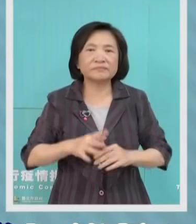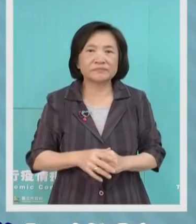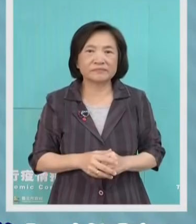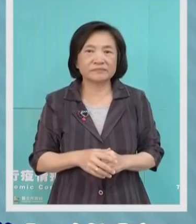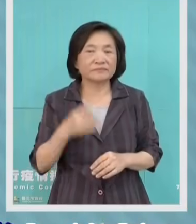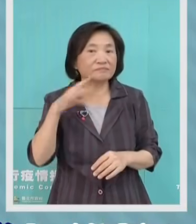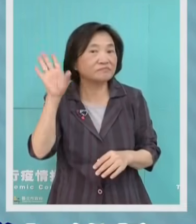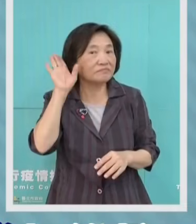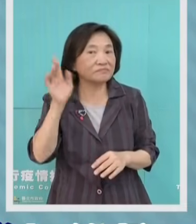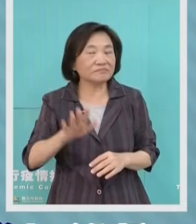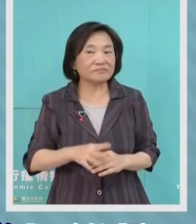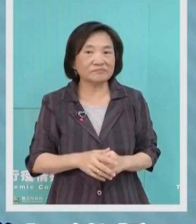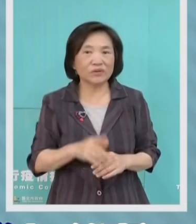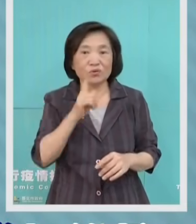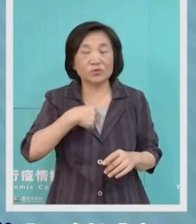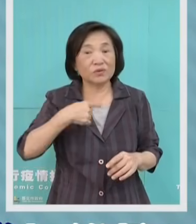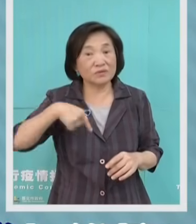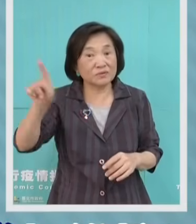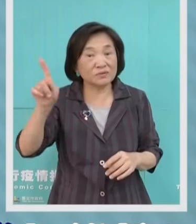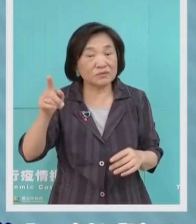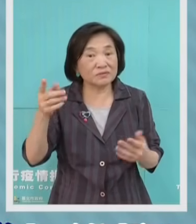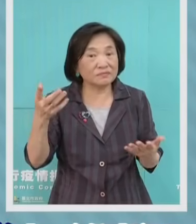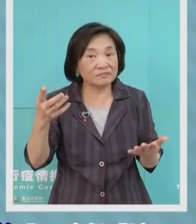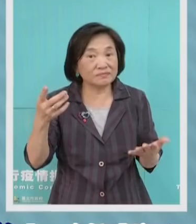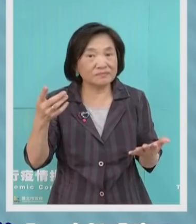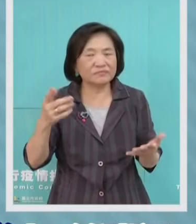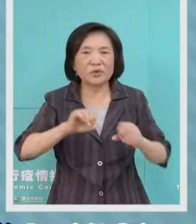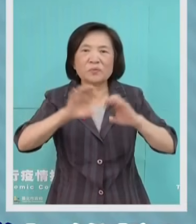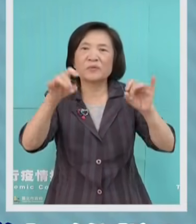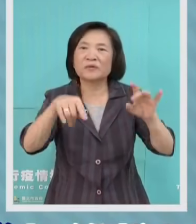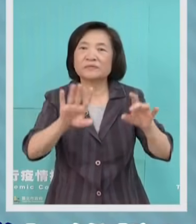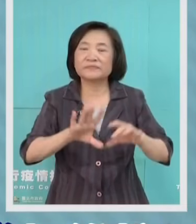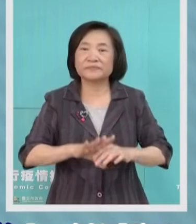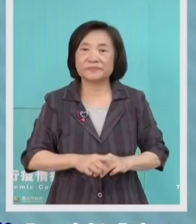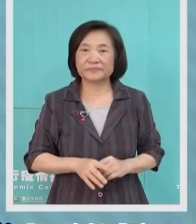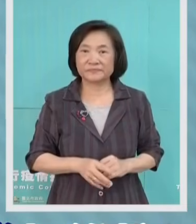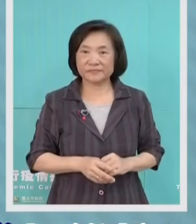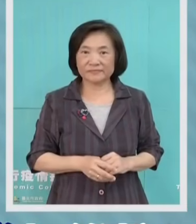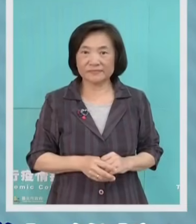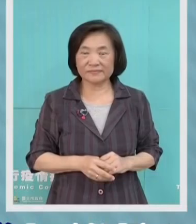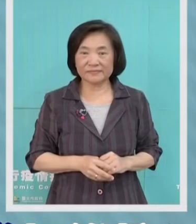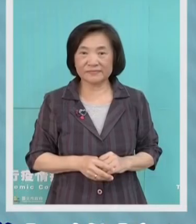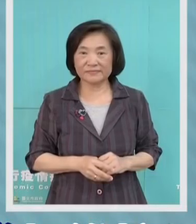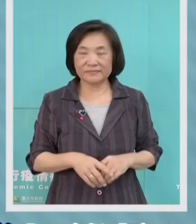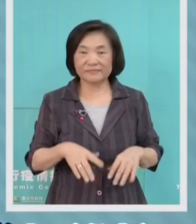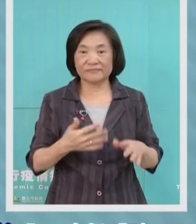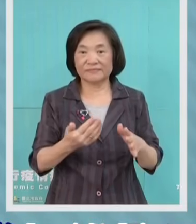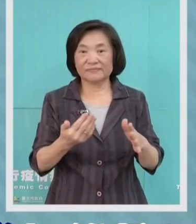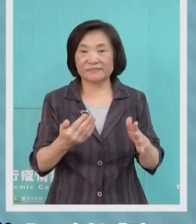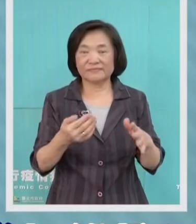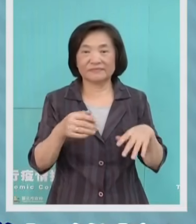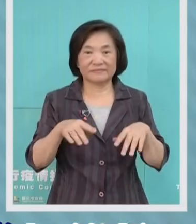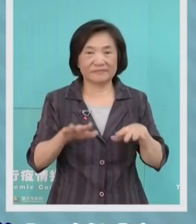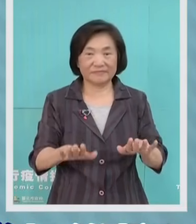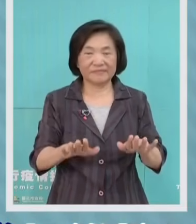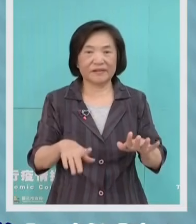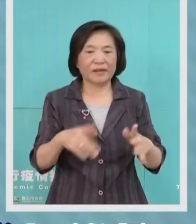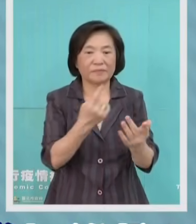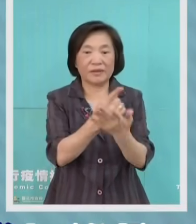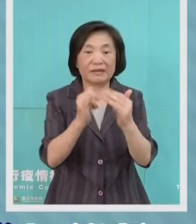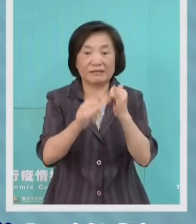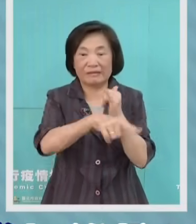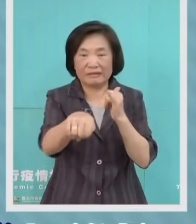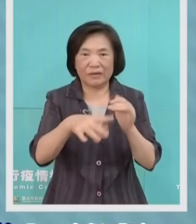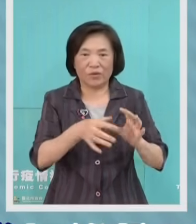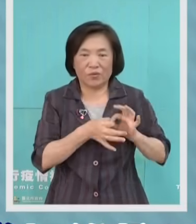你知道。我要去选高雄推播广告新闻啊，所以是这样的哦。其实这样的哦，在这一段在今天呢、啊，老百姓最关心的